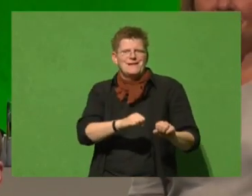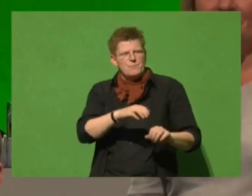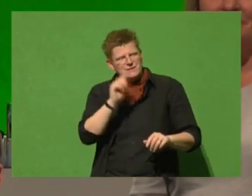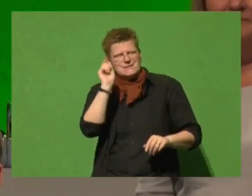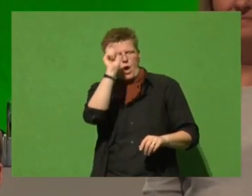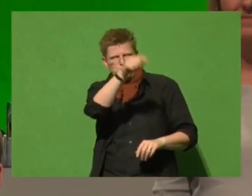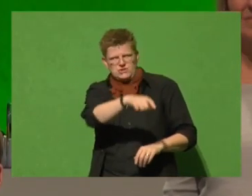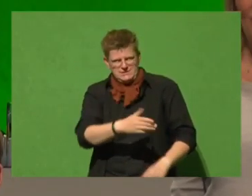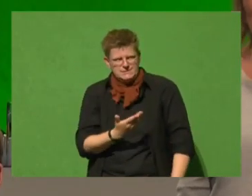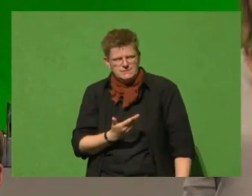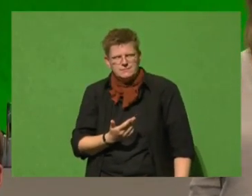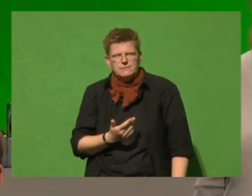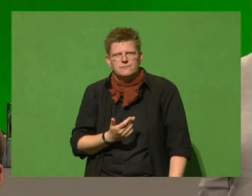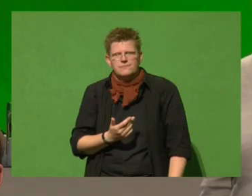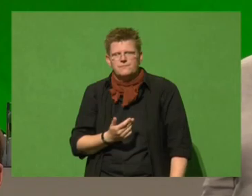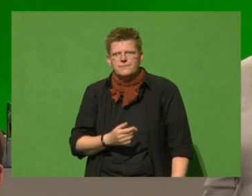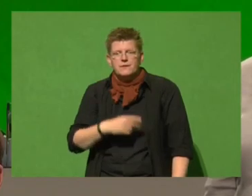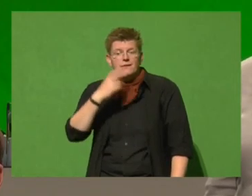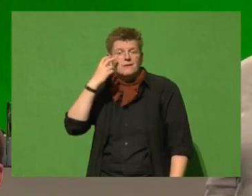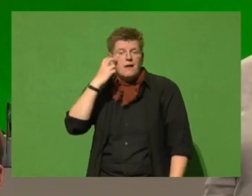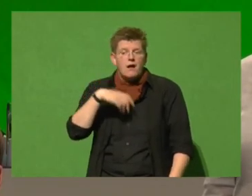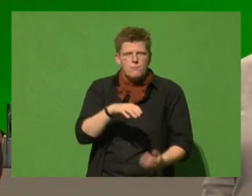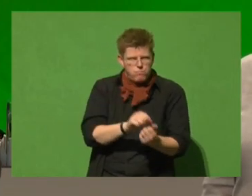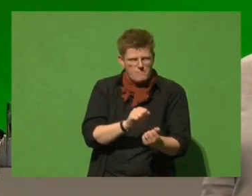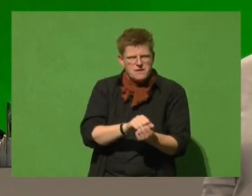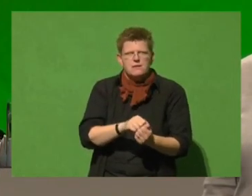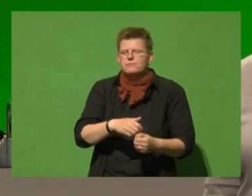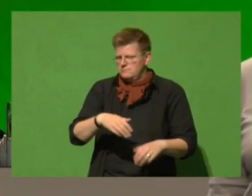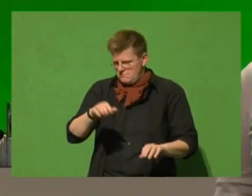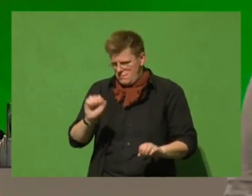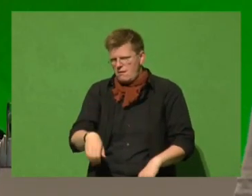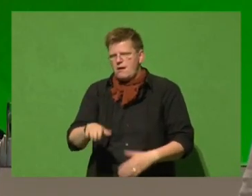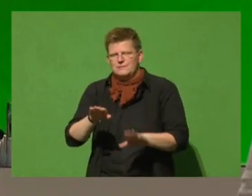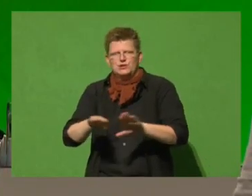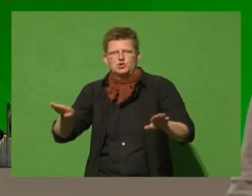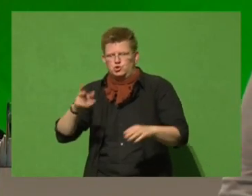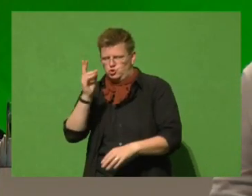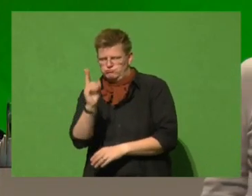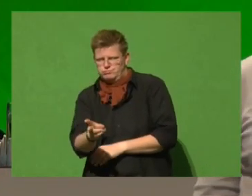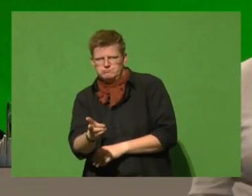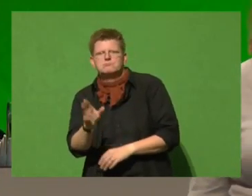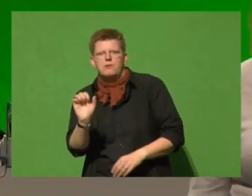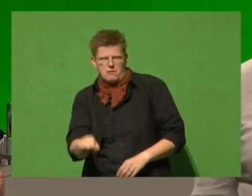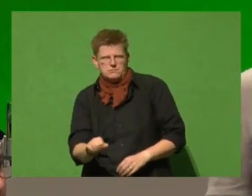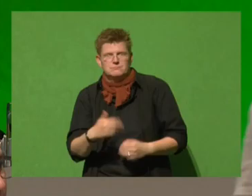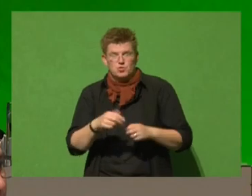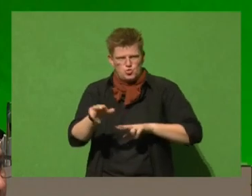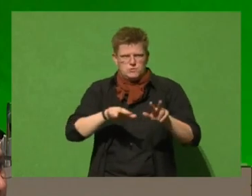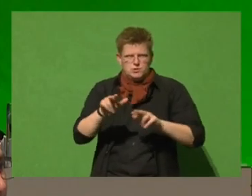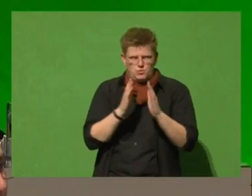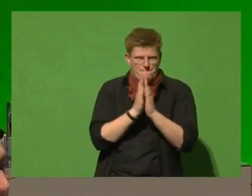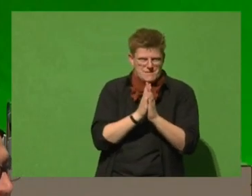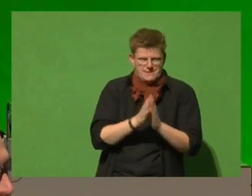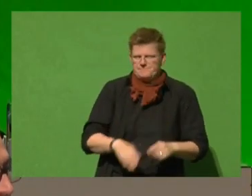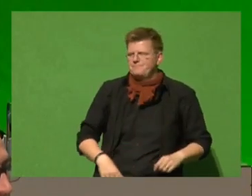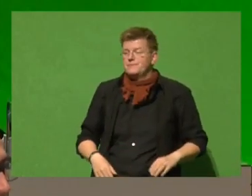ein Mülleimer. Altpapier könnt ihr aber auf den Tischen liegen lassen. Ja, das wäre die organisatorische Bitte. Dann möchte